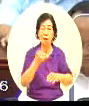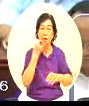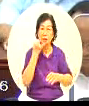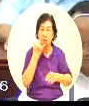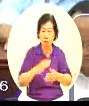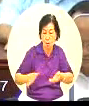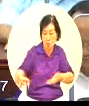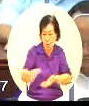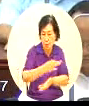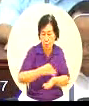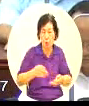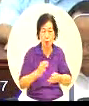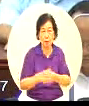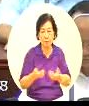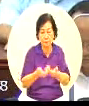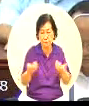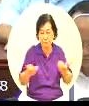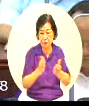括